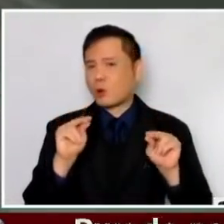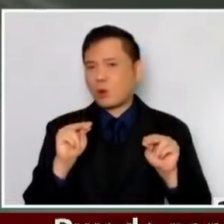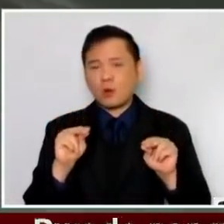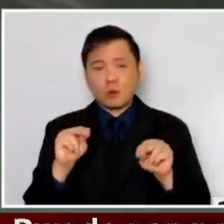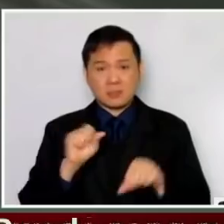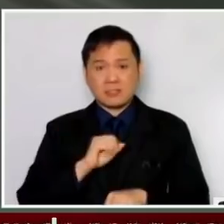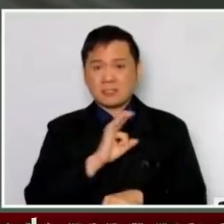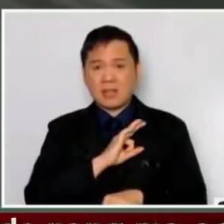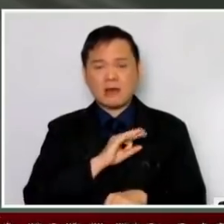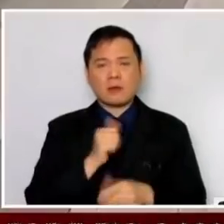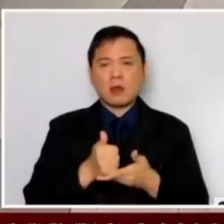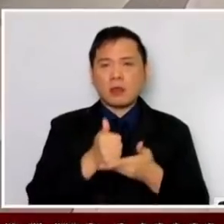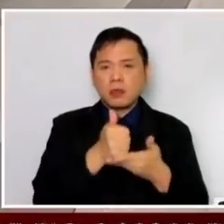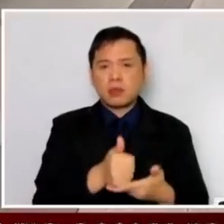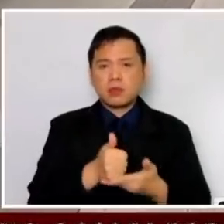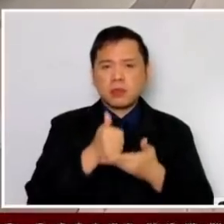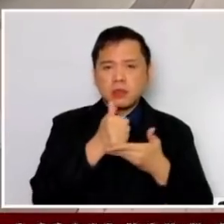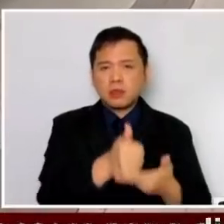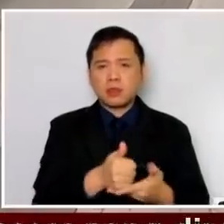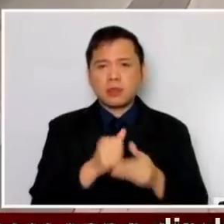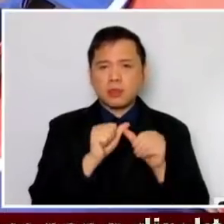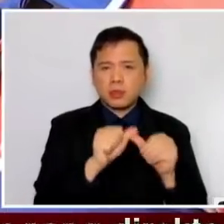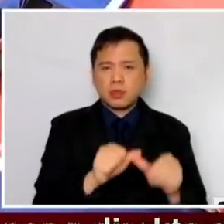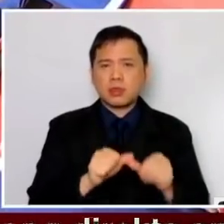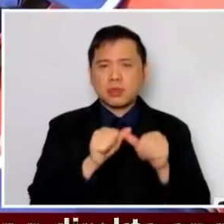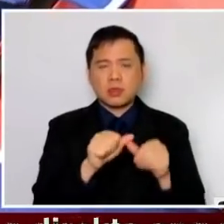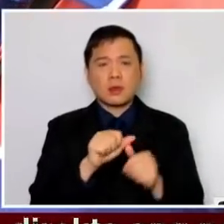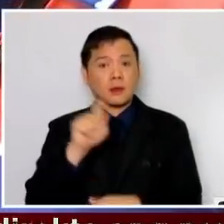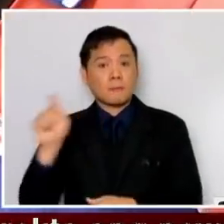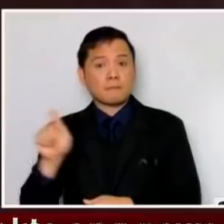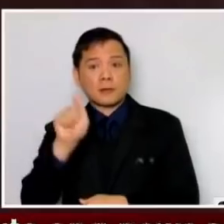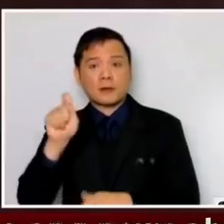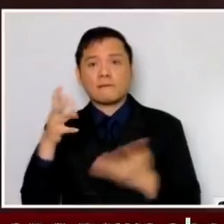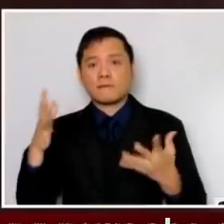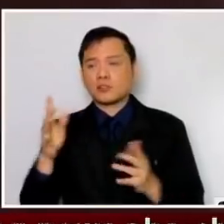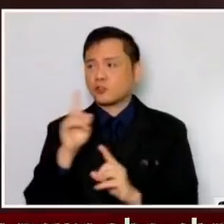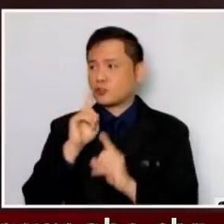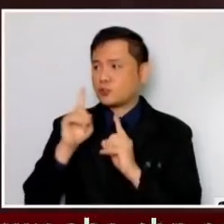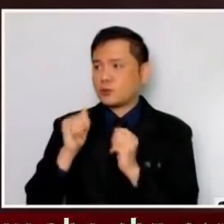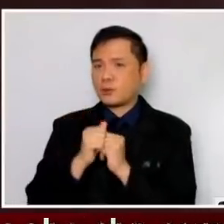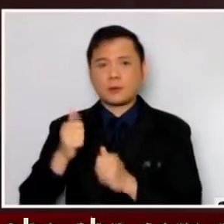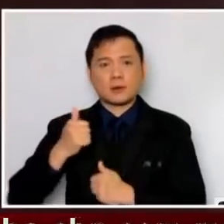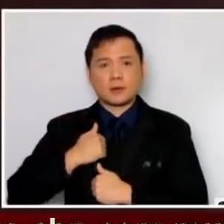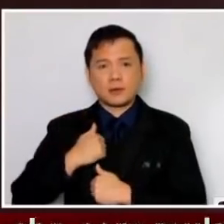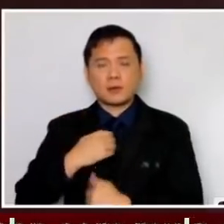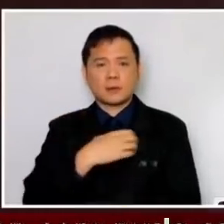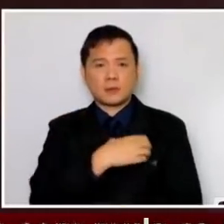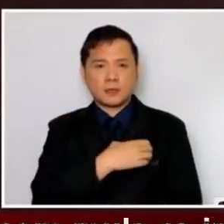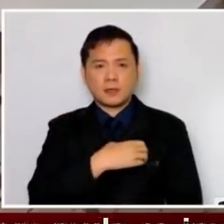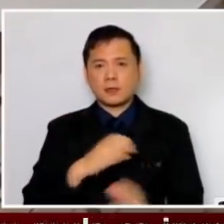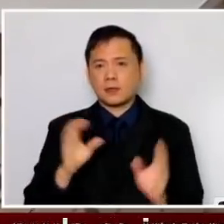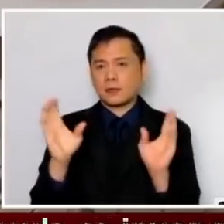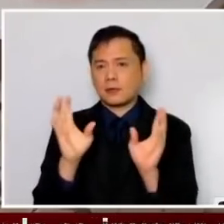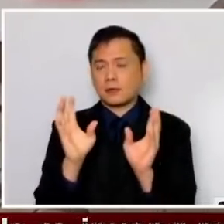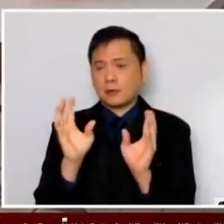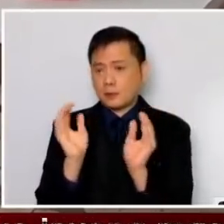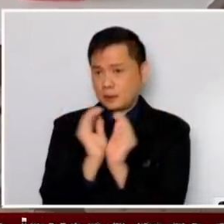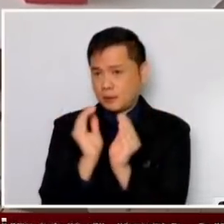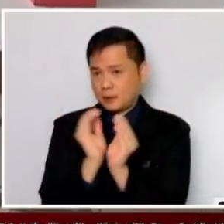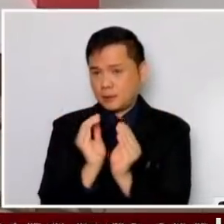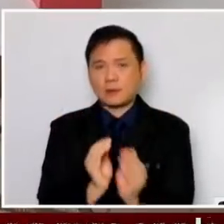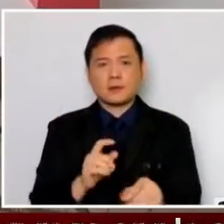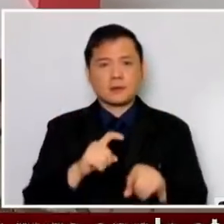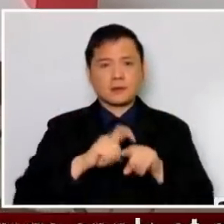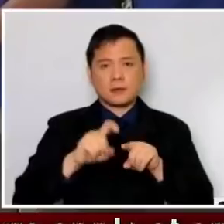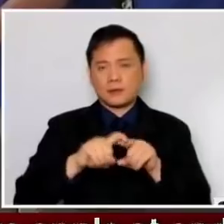Defensor Jr., mula pa noong Martes, kinausap na nila ang Militar Police, DSWD, Electric Cooperative at National